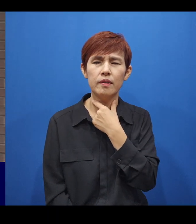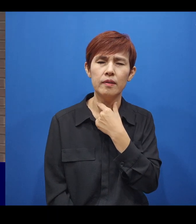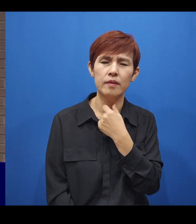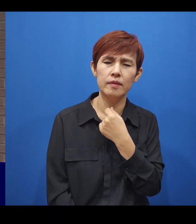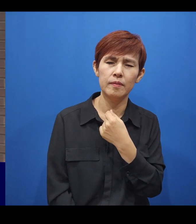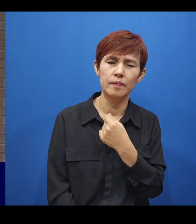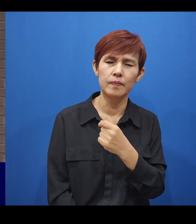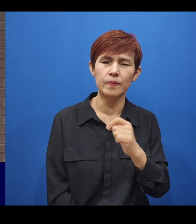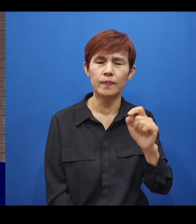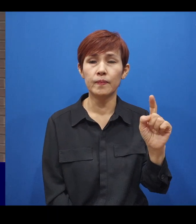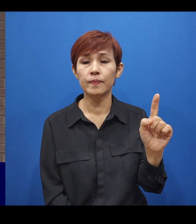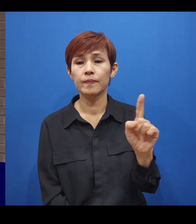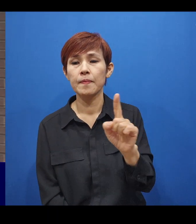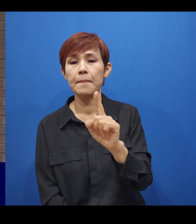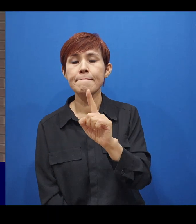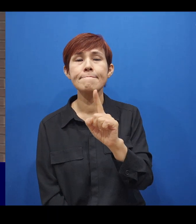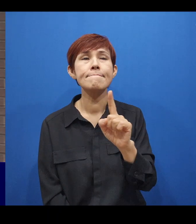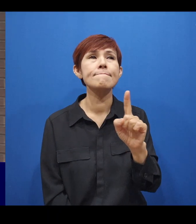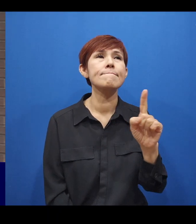소원하는